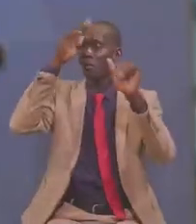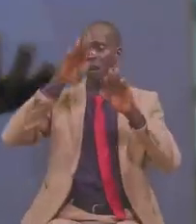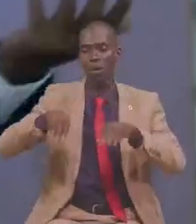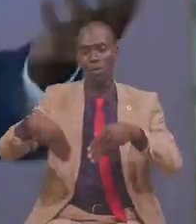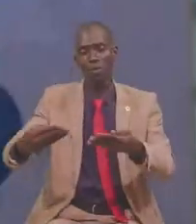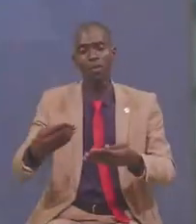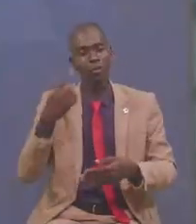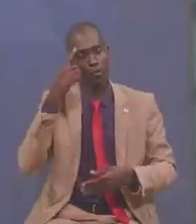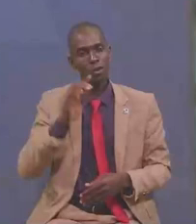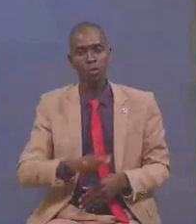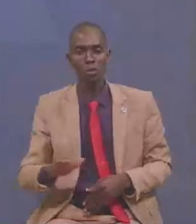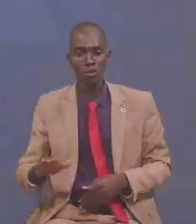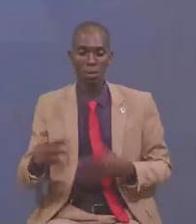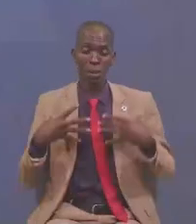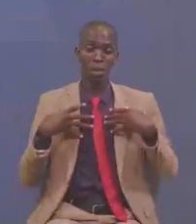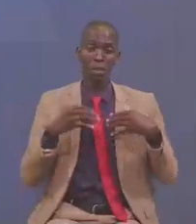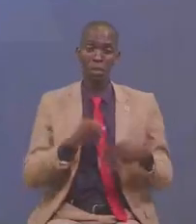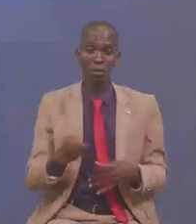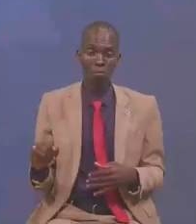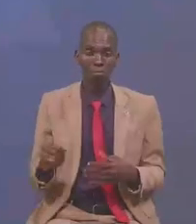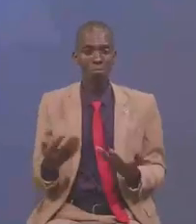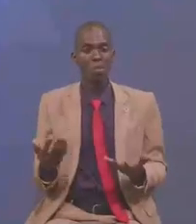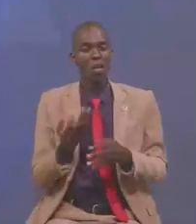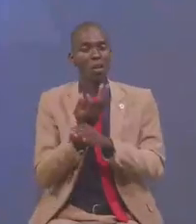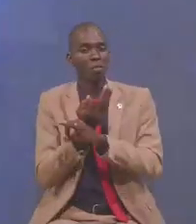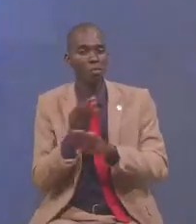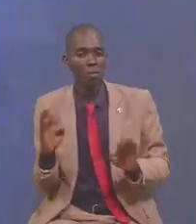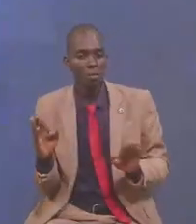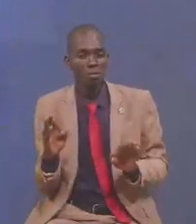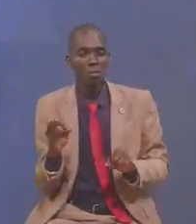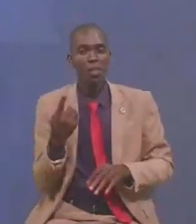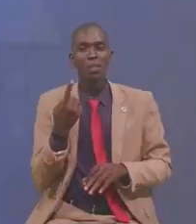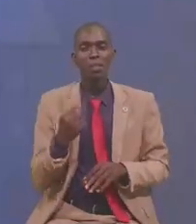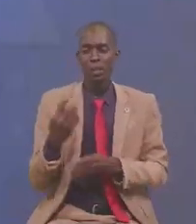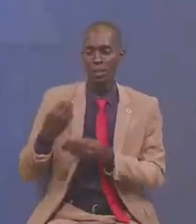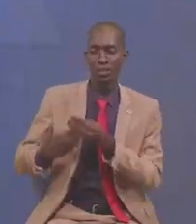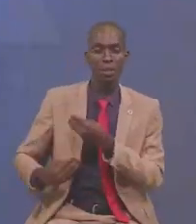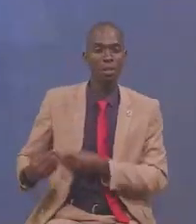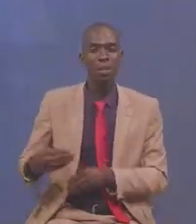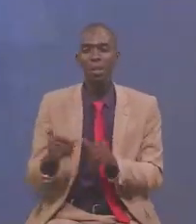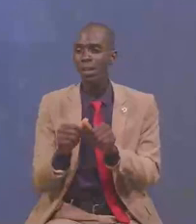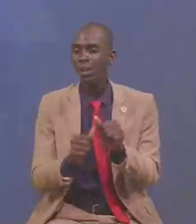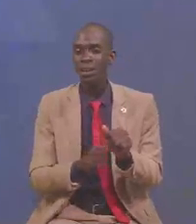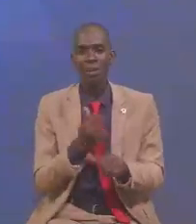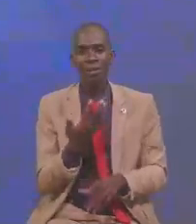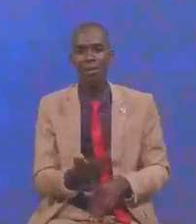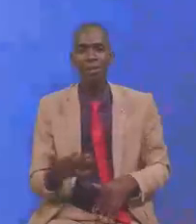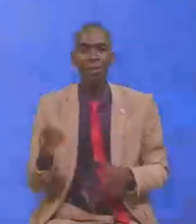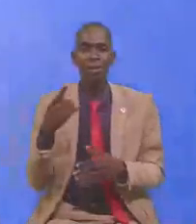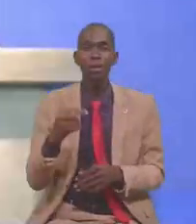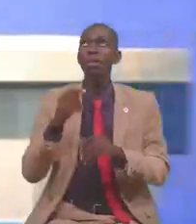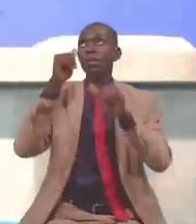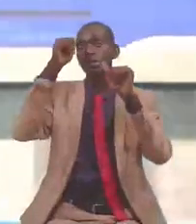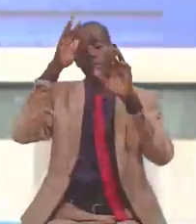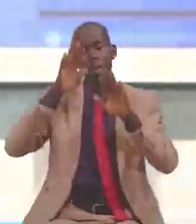guérison, la liberté, l'héritage, tout ce que le Père a